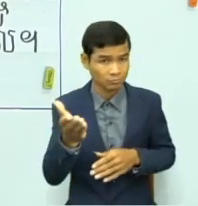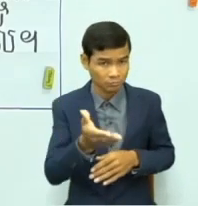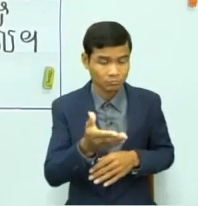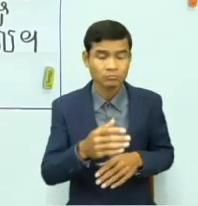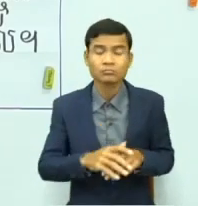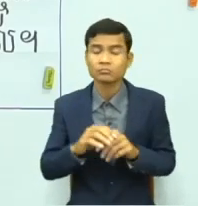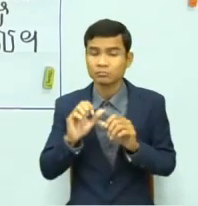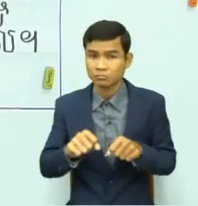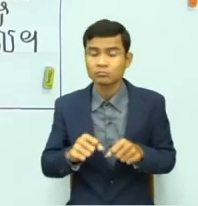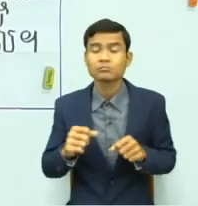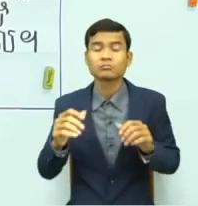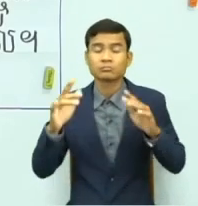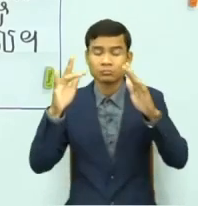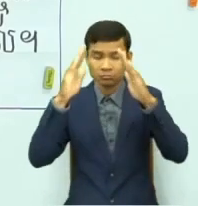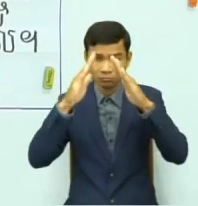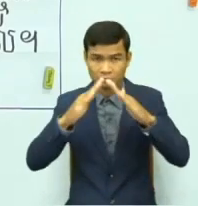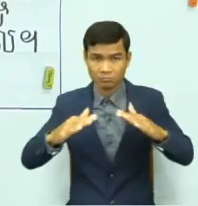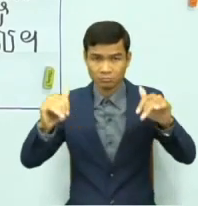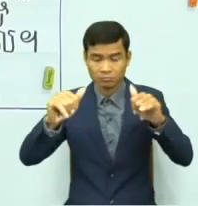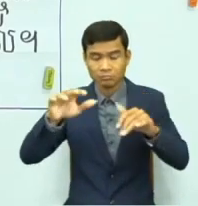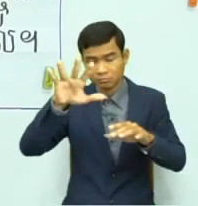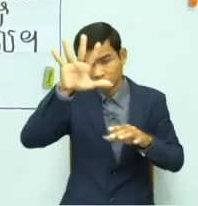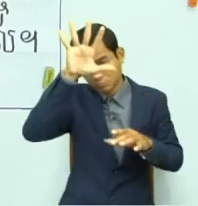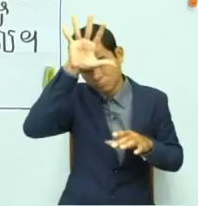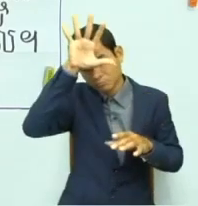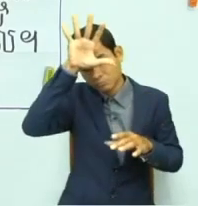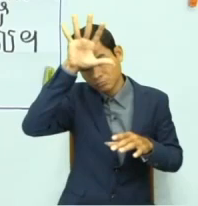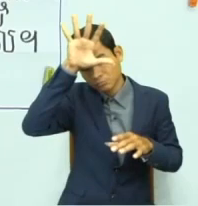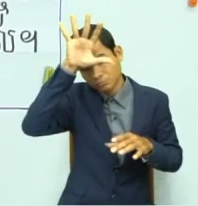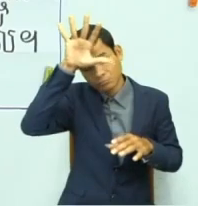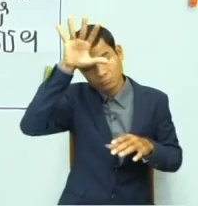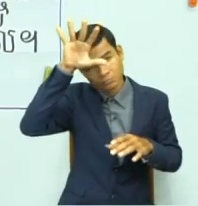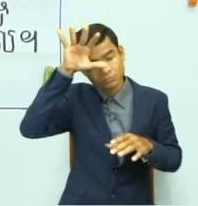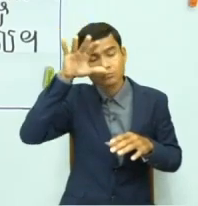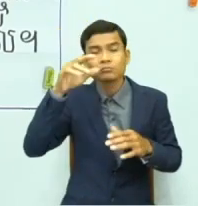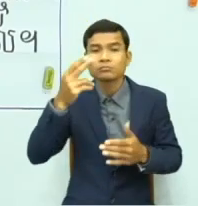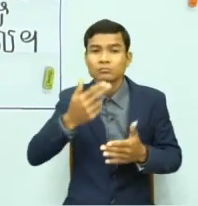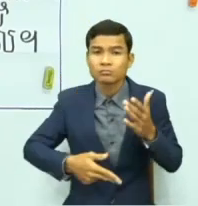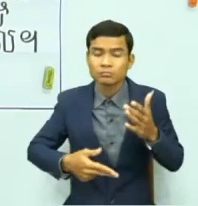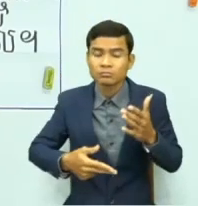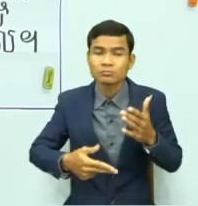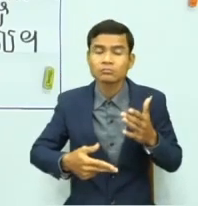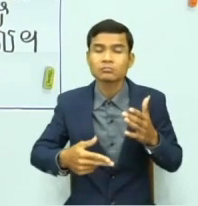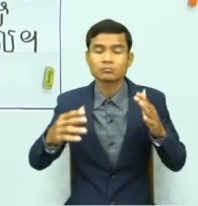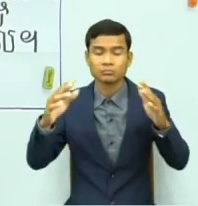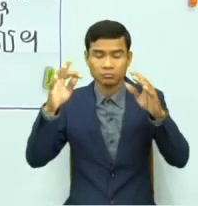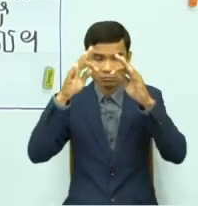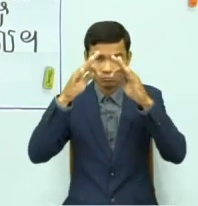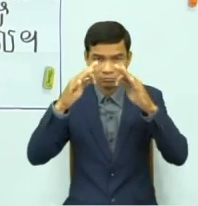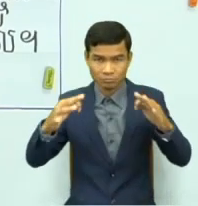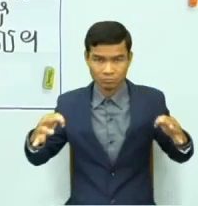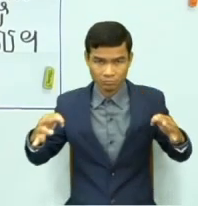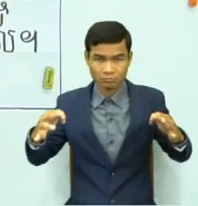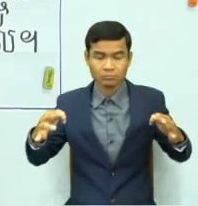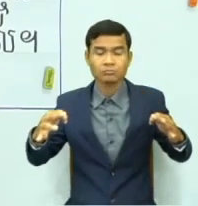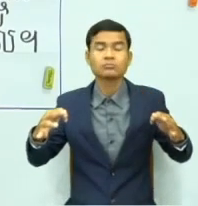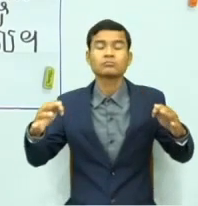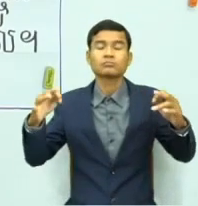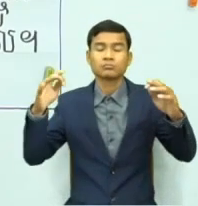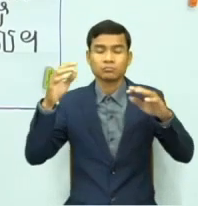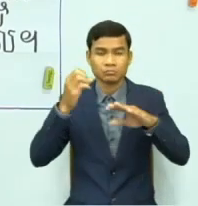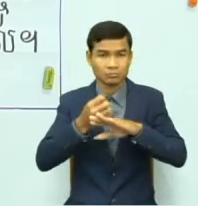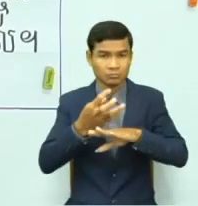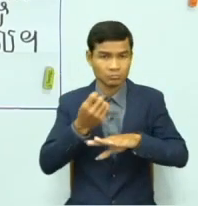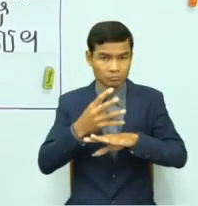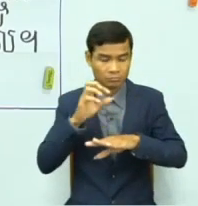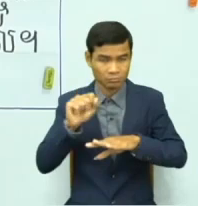Chà cứ biên prea bò rồng riêng chú viện. Chà vầy tới con. Chà vị hìa prea cao mớ rồi con.